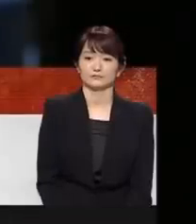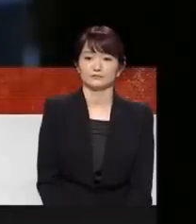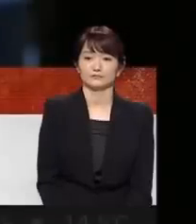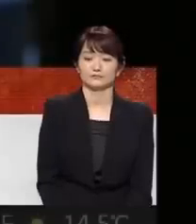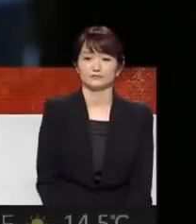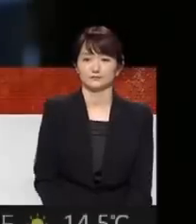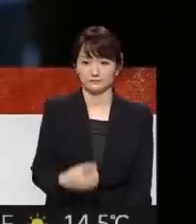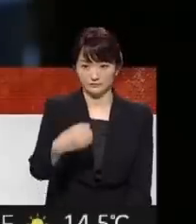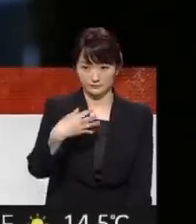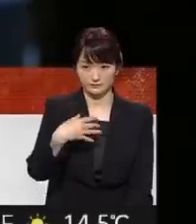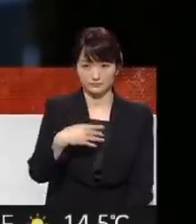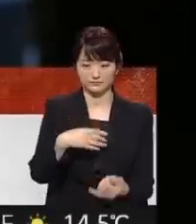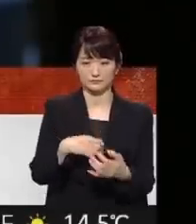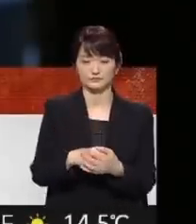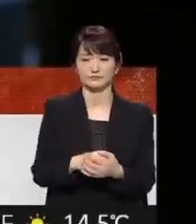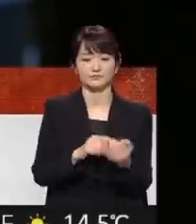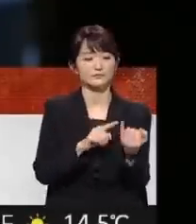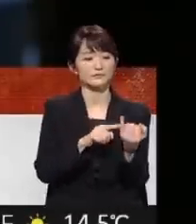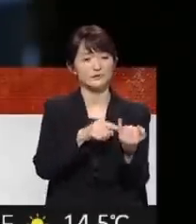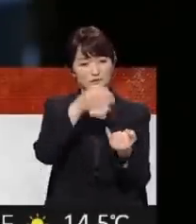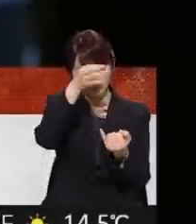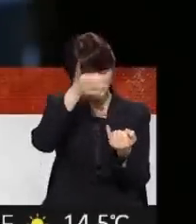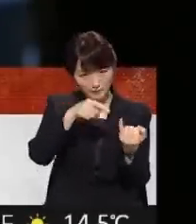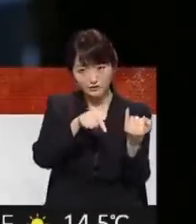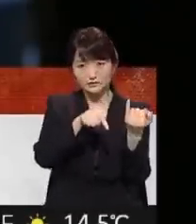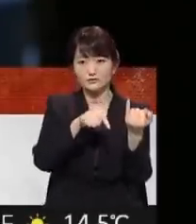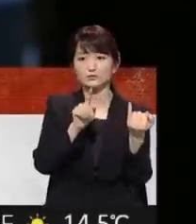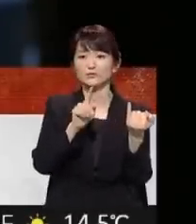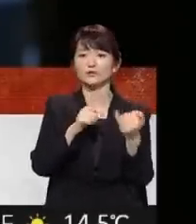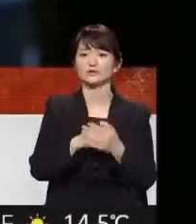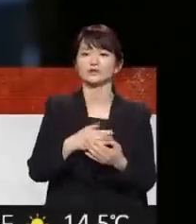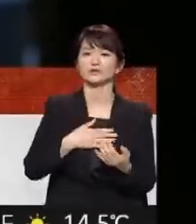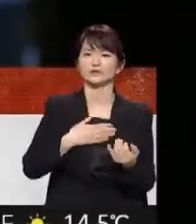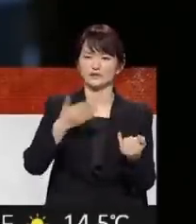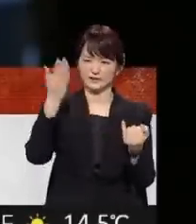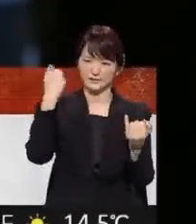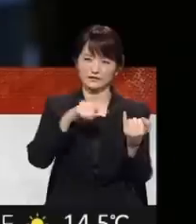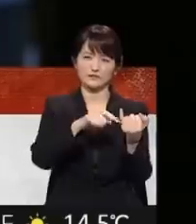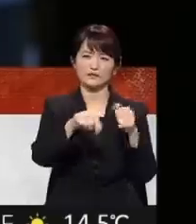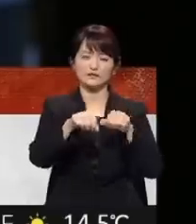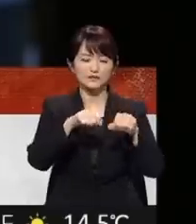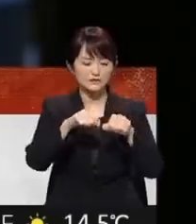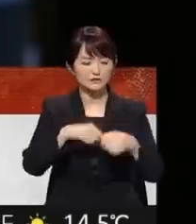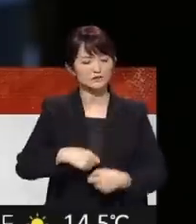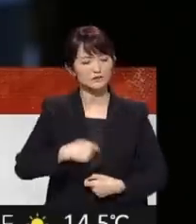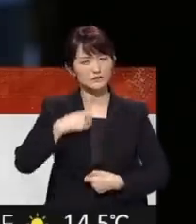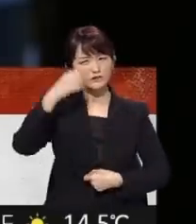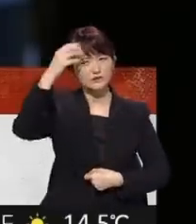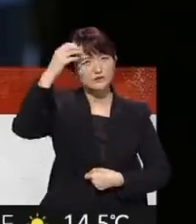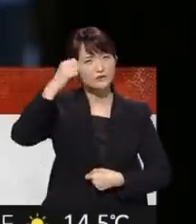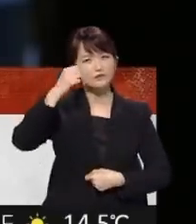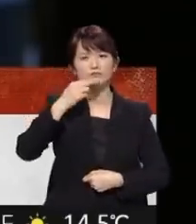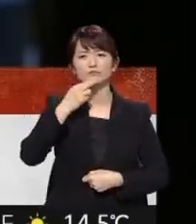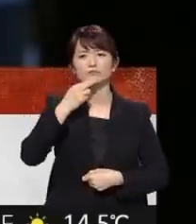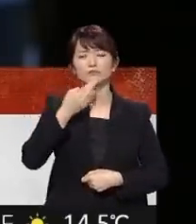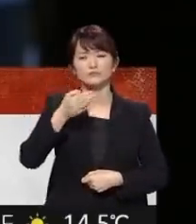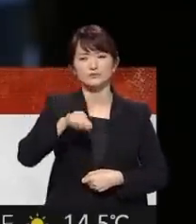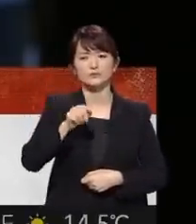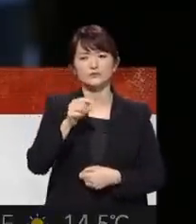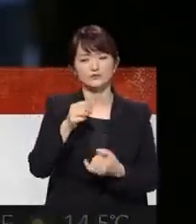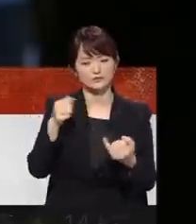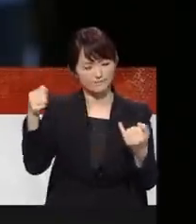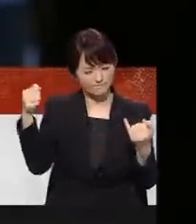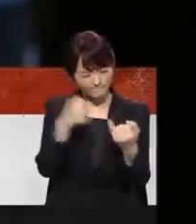말해. 아, 니한테 미안하다고. 뭐가 미안한데? 옛날에 내가 니한테 했던 짓이 솔직히 다 기억은 안 나지만